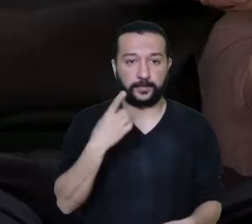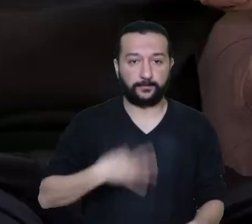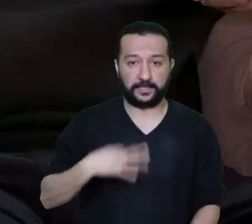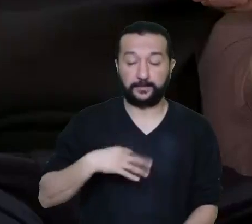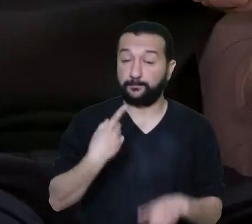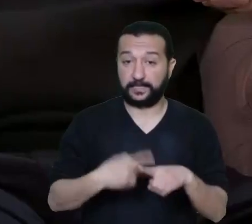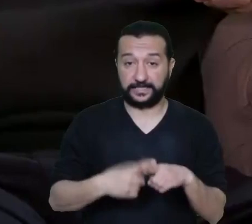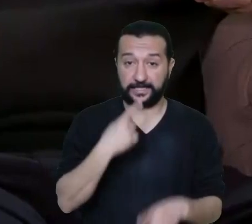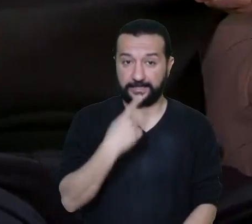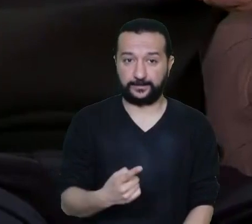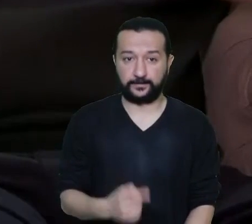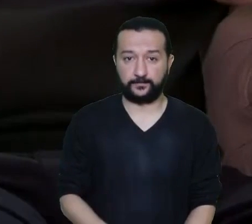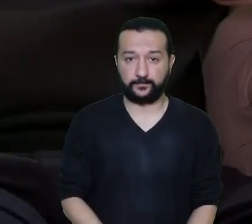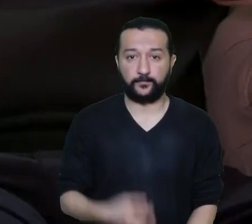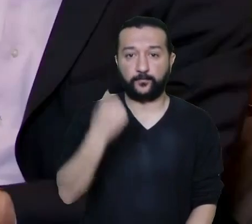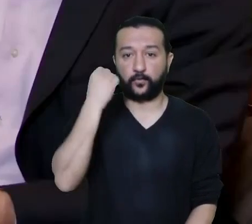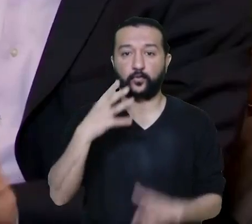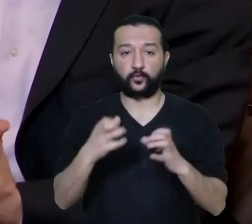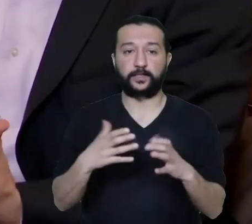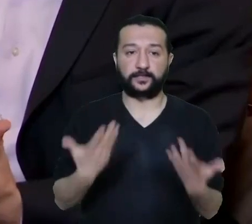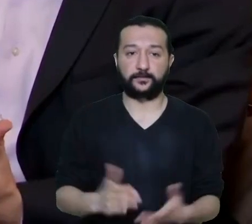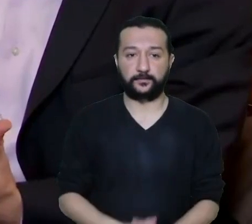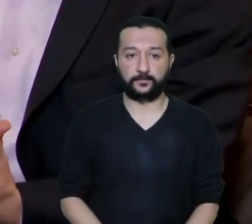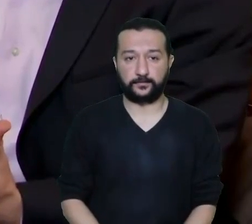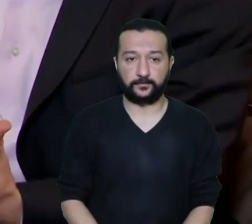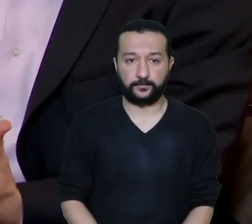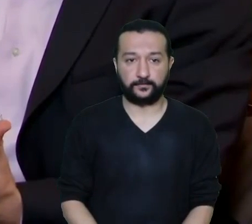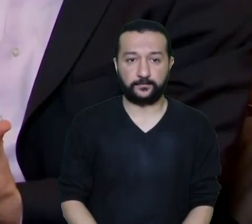pazar desek, dün cumartesi,